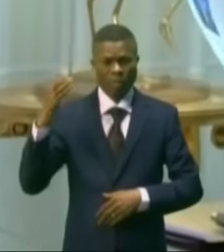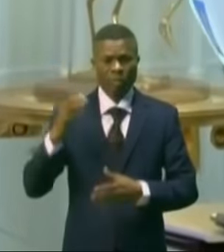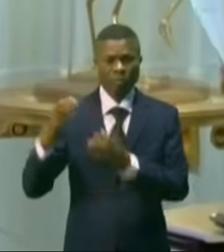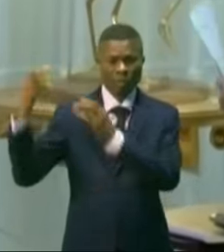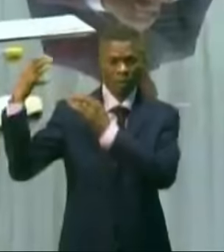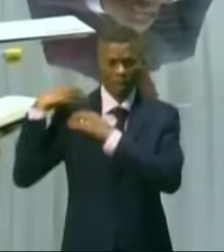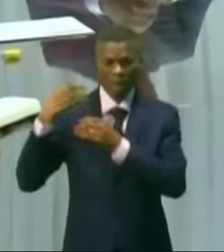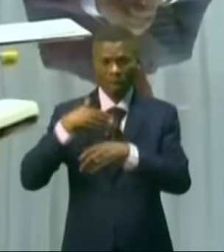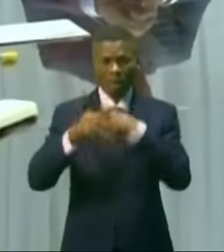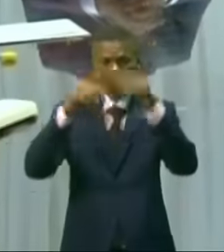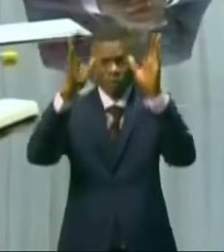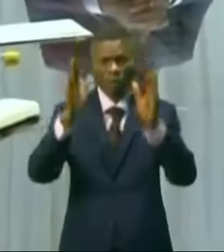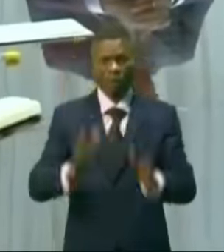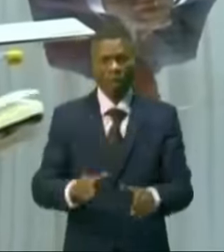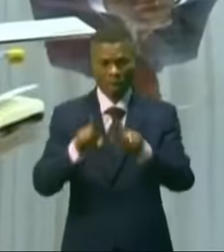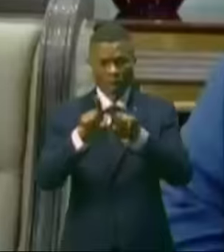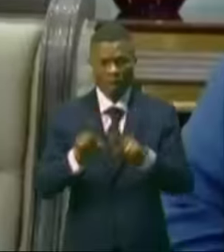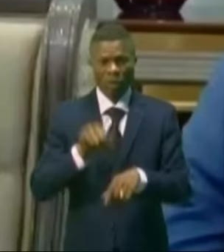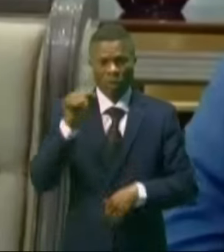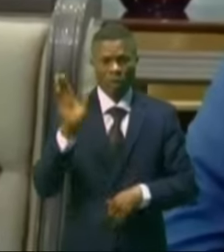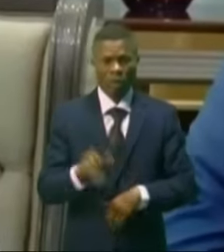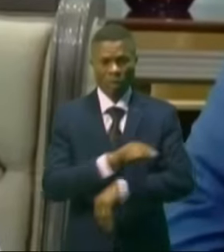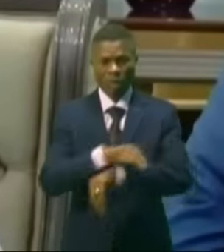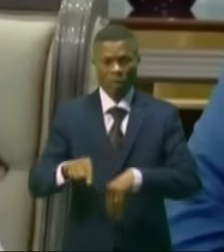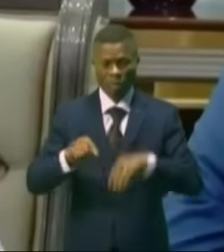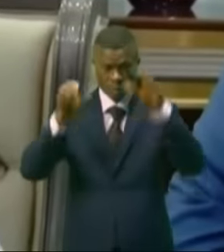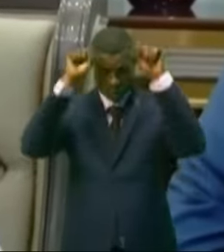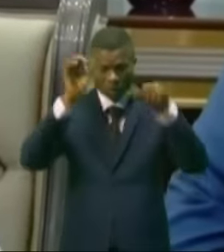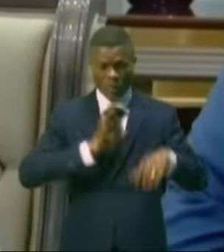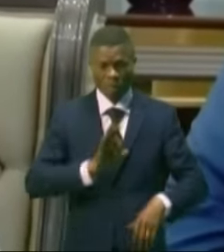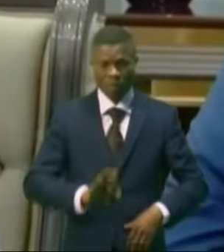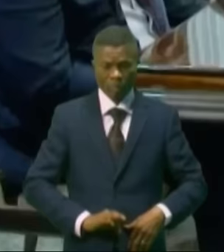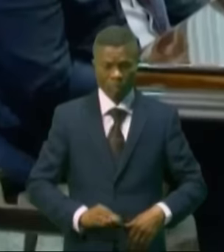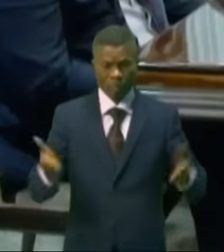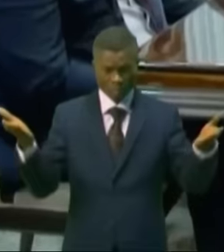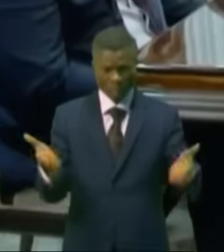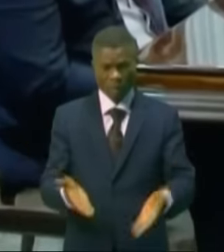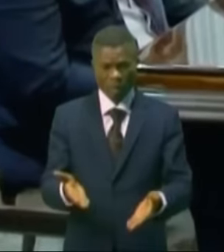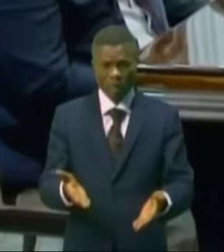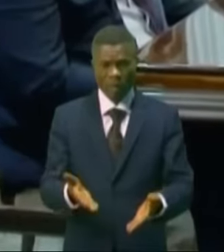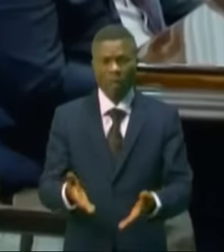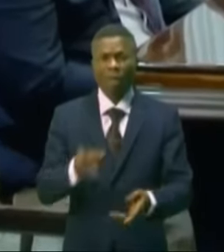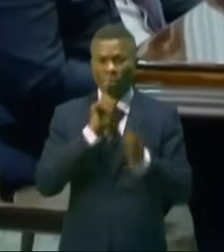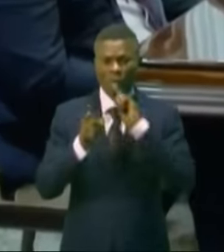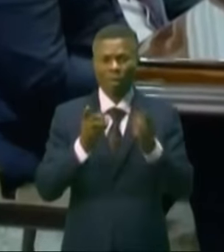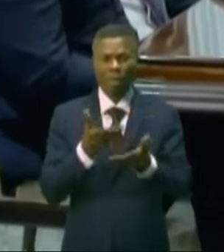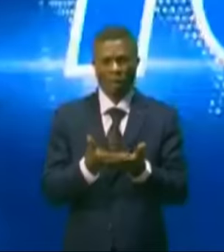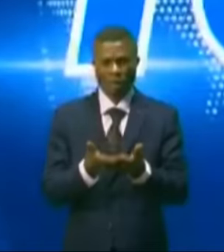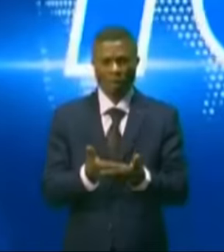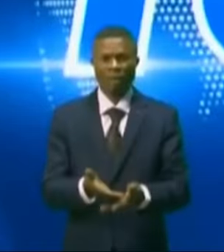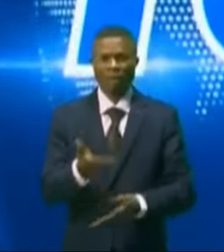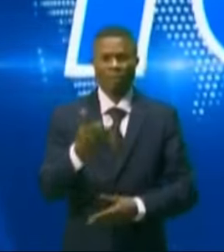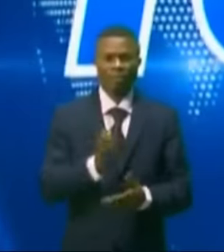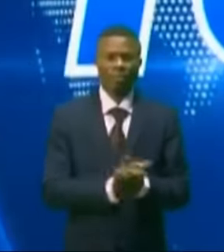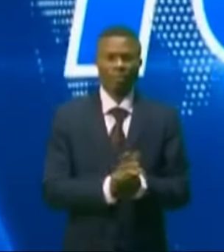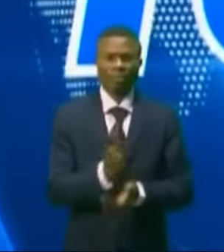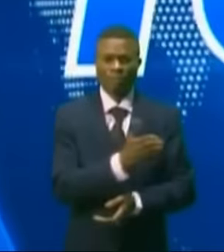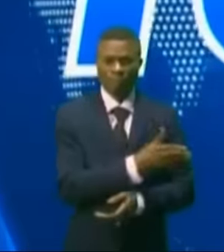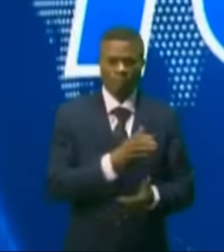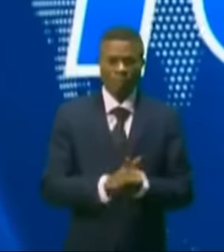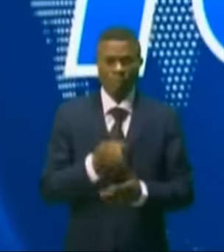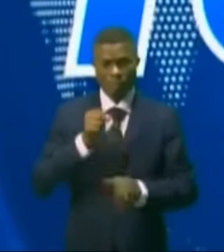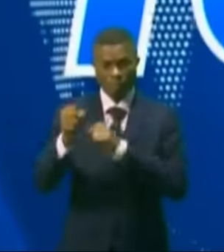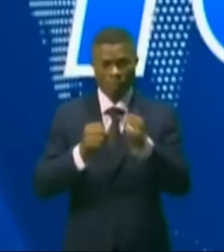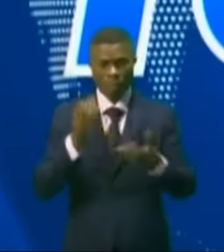Affaires étrangères ainsi que le directeur du cabinet du chef de l'État étaient également associés à cette audience. Lutte